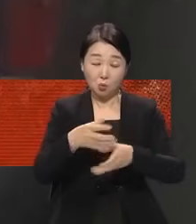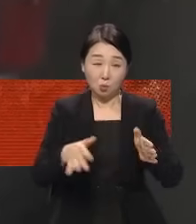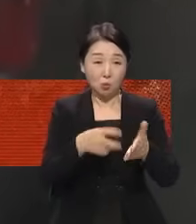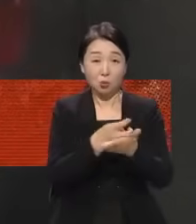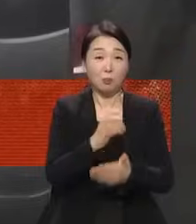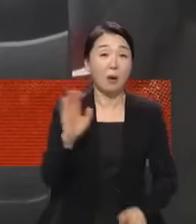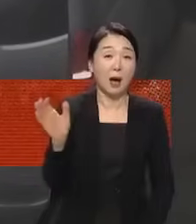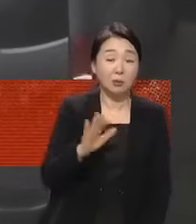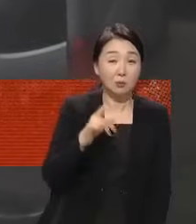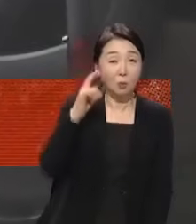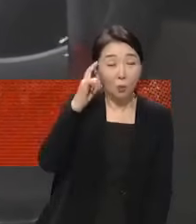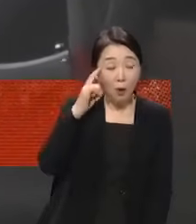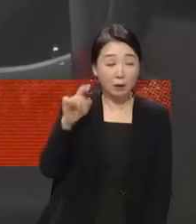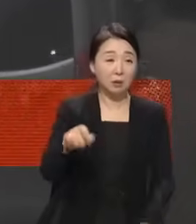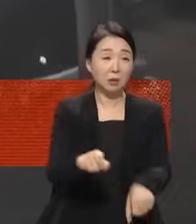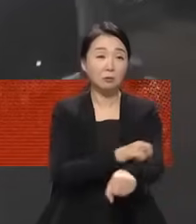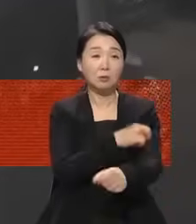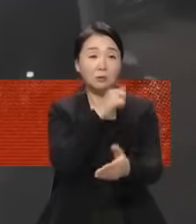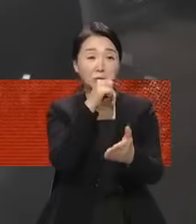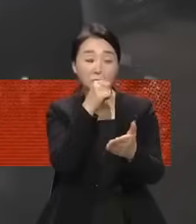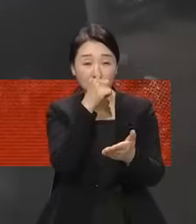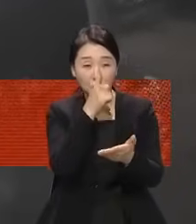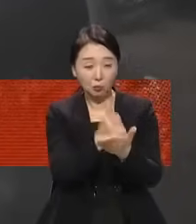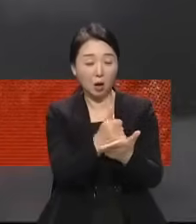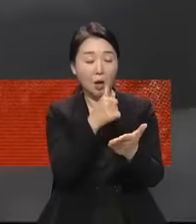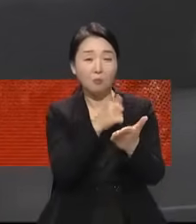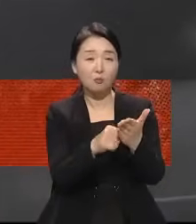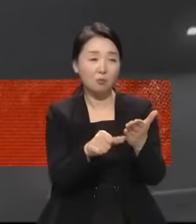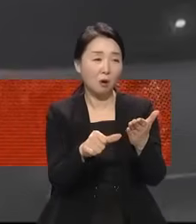아니고요 그냥 특수 재물 송계자동차야영장